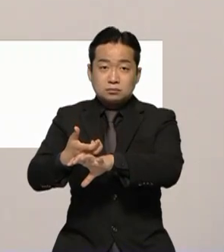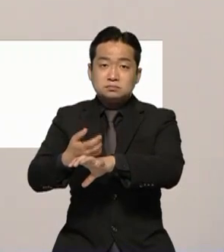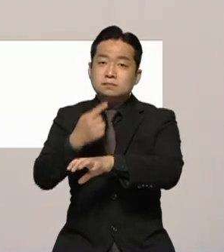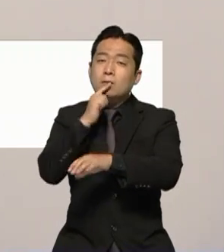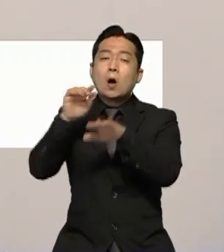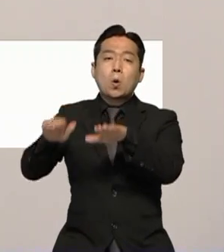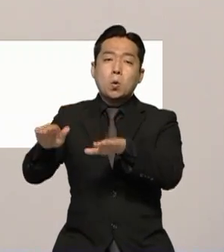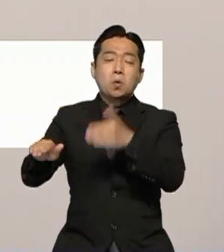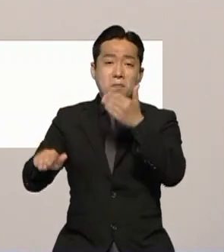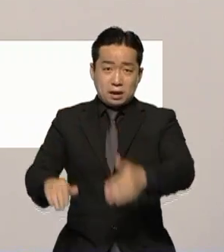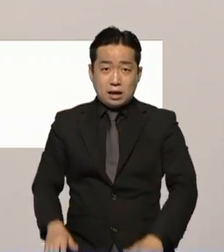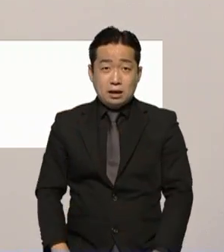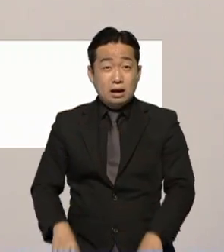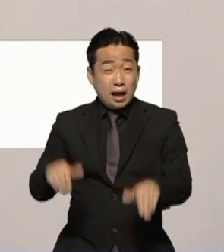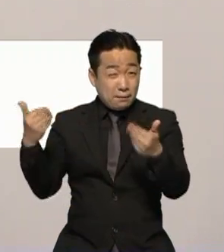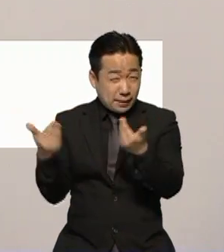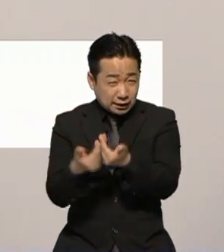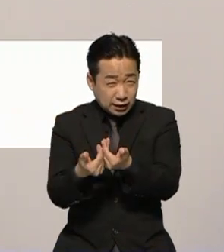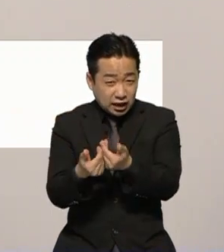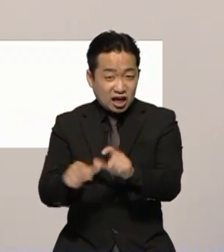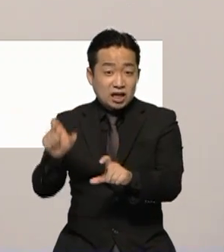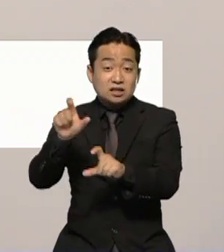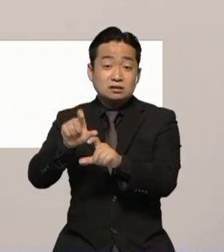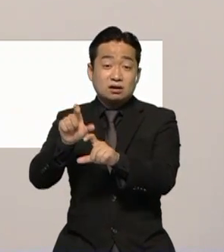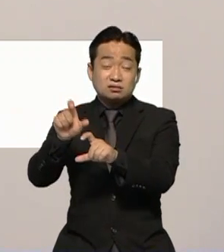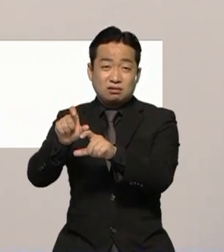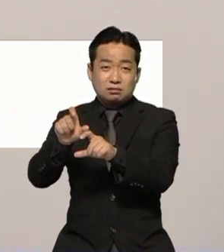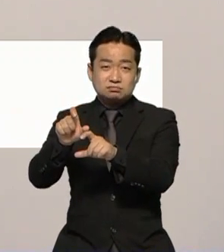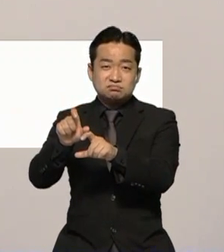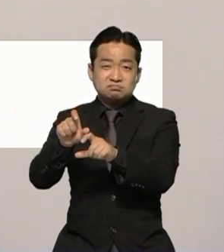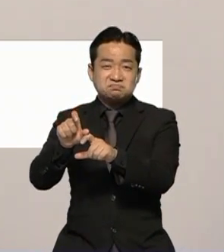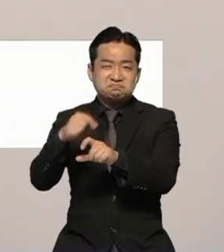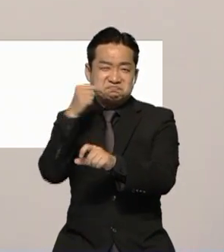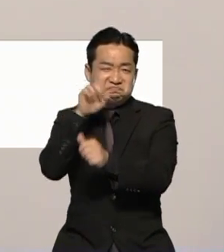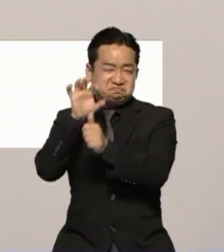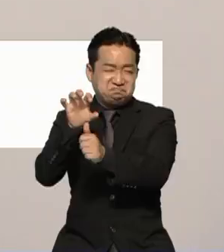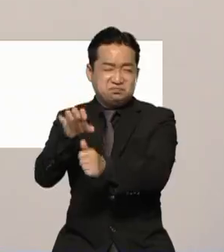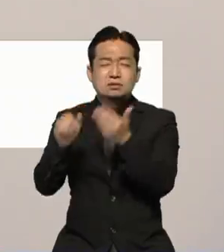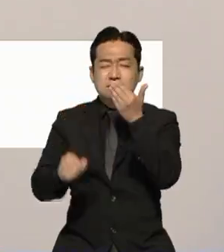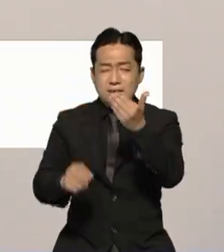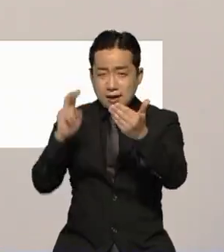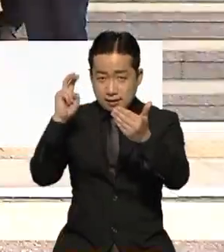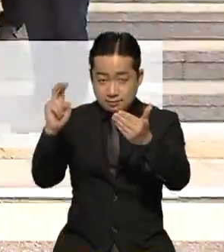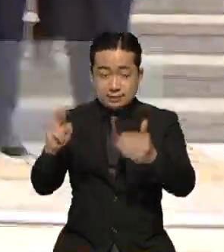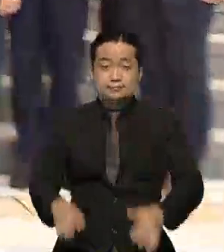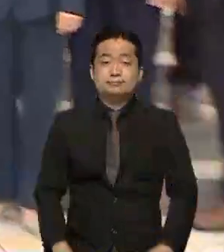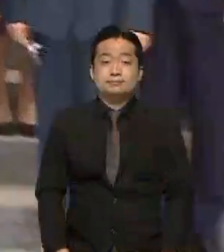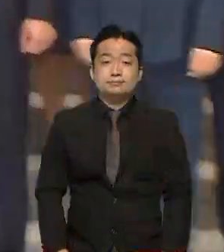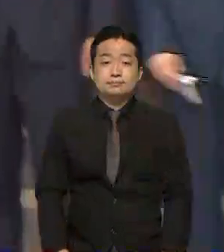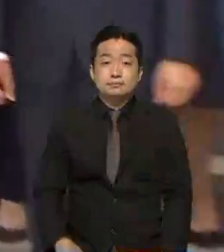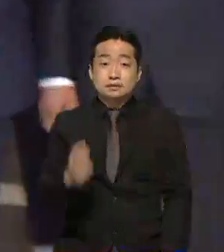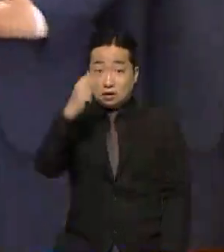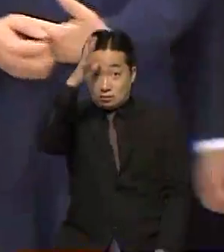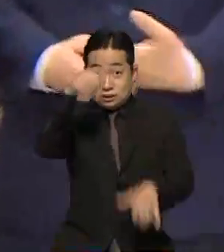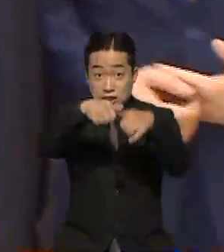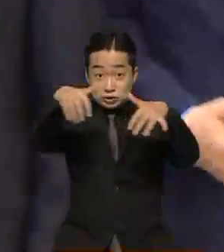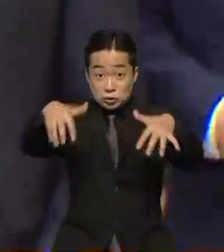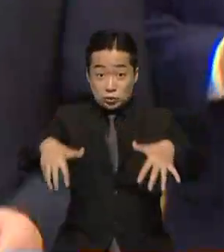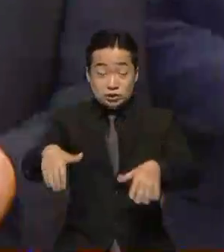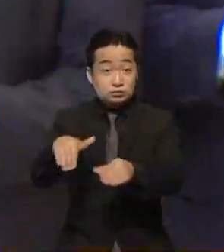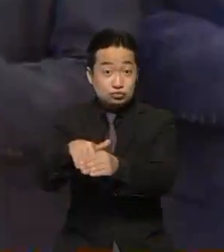것이나 반대라면 강은 사납게 요동칠 것입니다. 검찰 조직